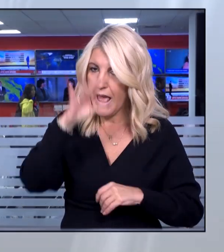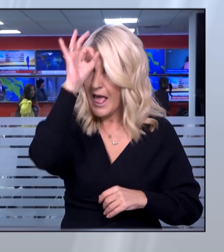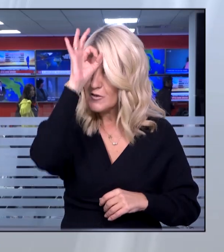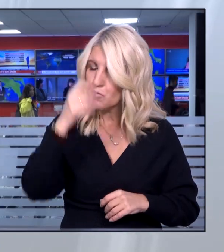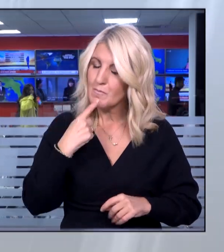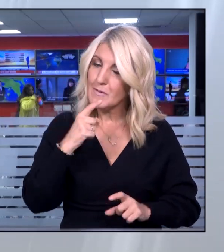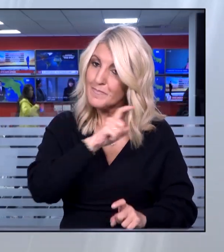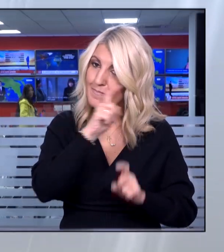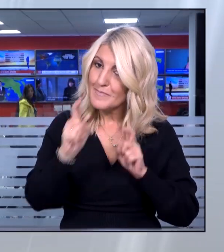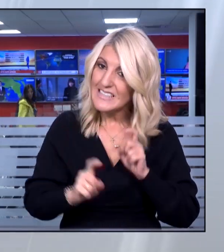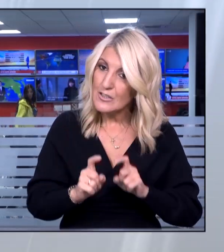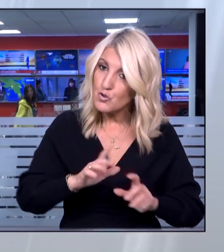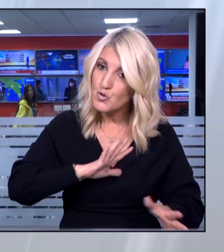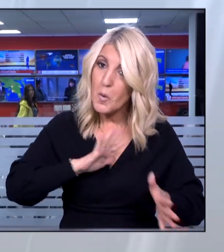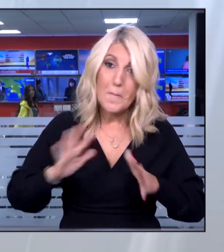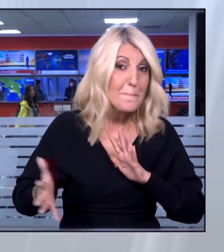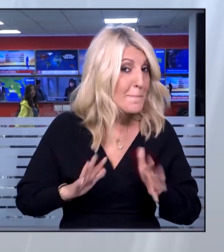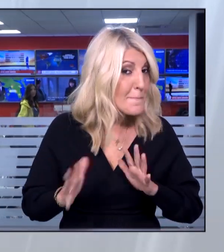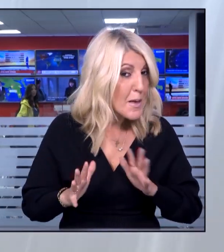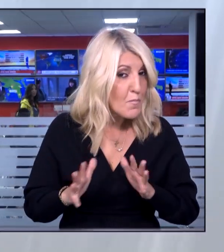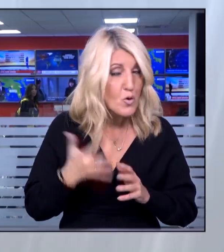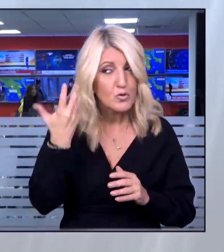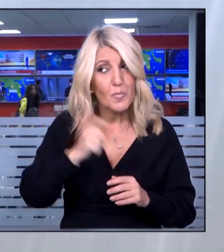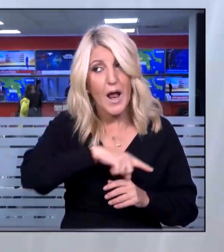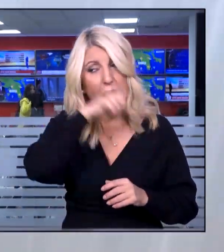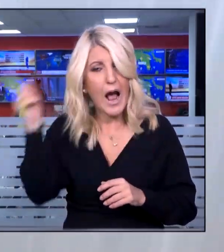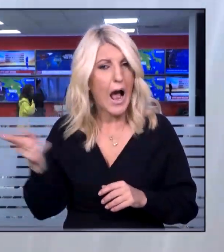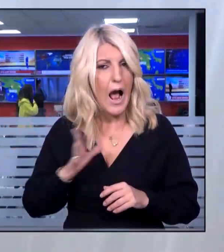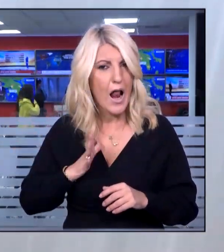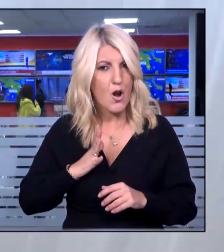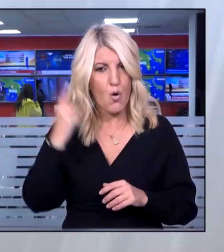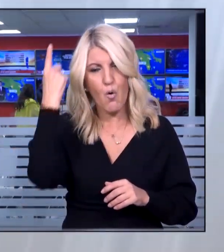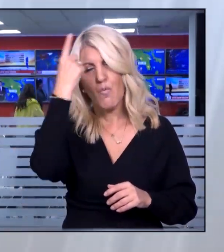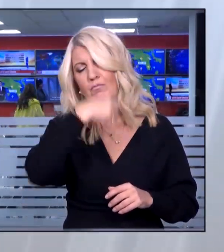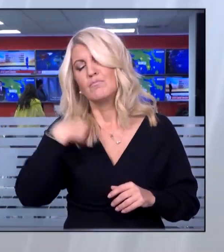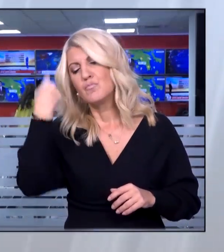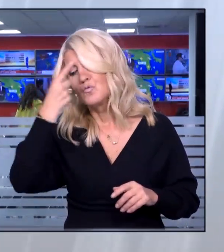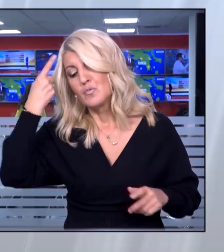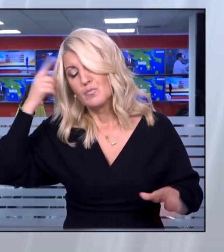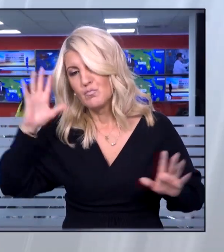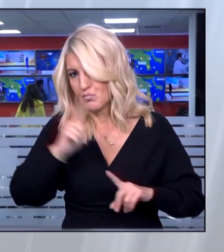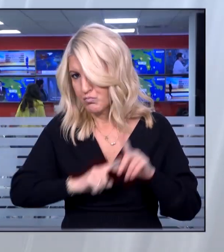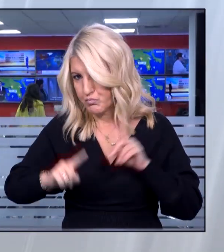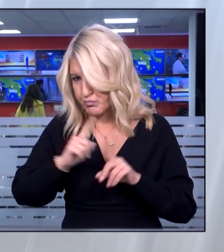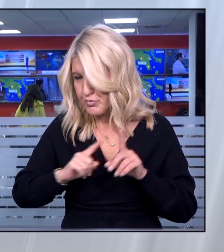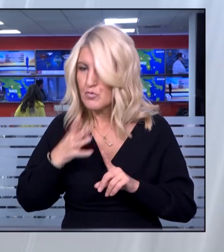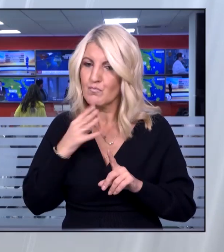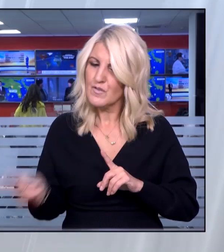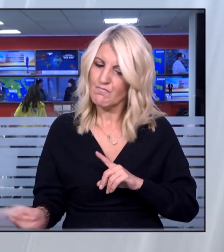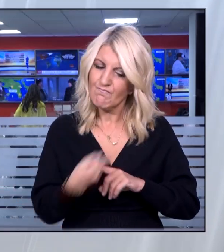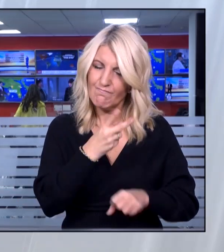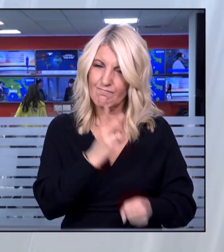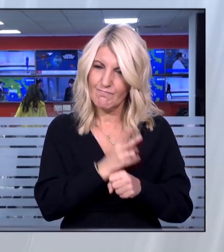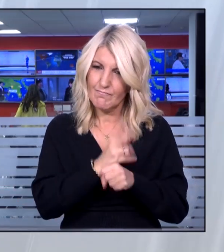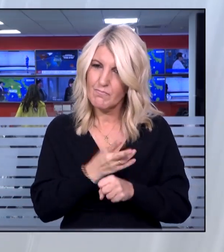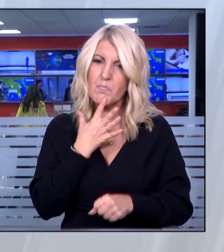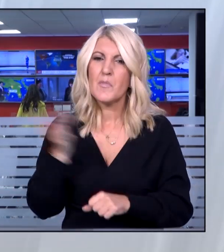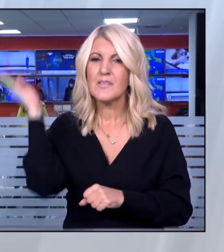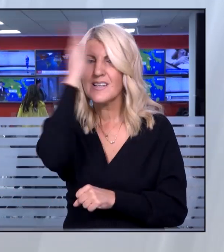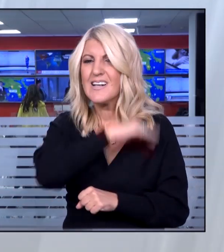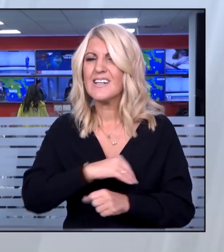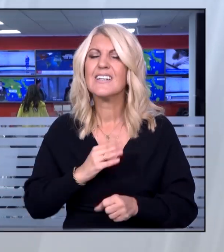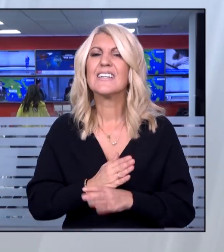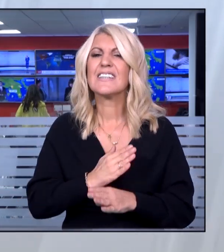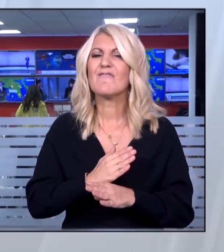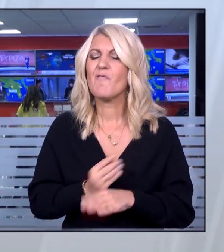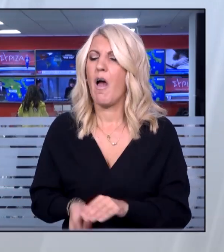πρόσωπο εξωθούσε σε σεξουαλική εκμετάλλευση το μικρό κορίτσι έναντι οικονομικών ανταλλαγμάτων, αν κάποιοι γνώριζαν και σιωπούσαν ενδεχόμενα